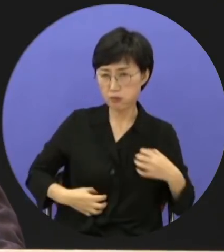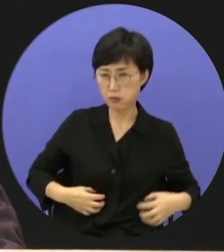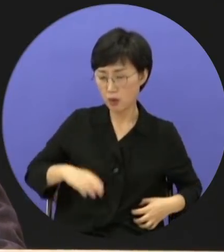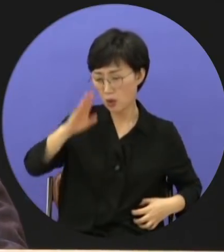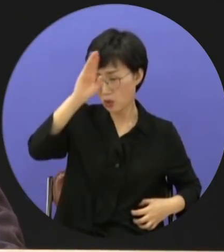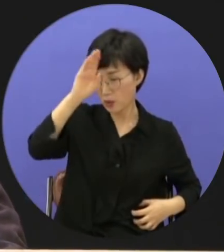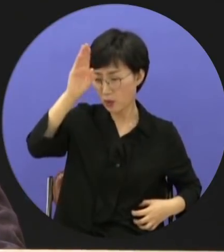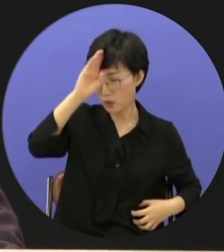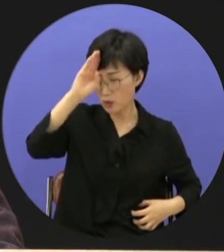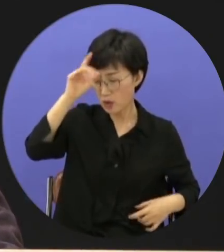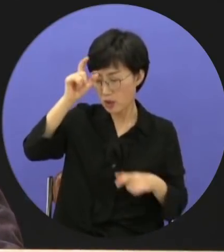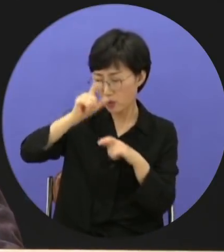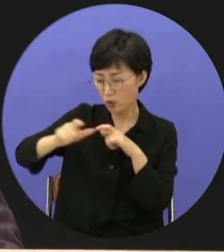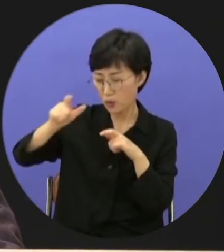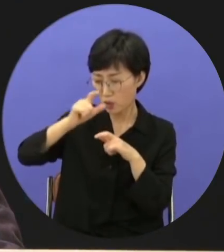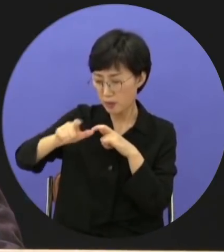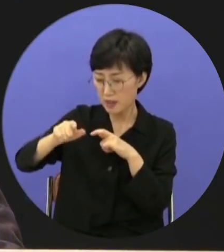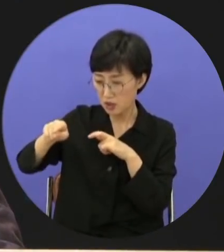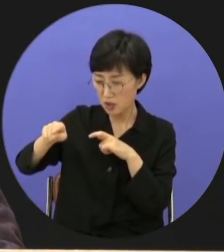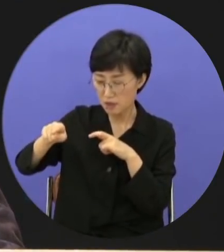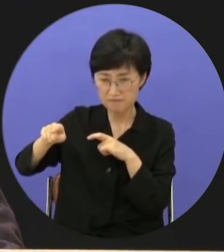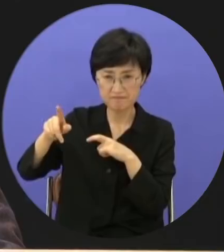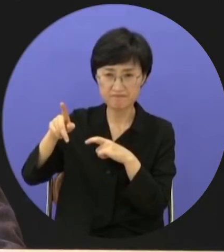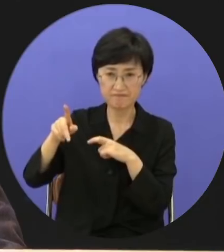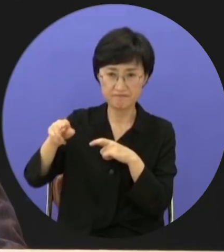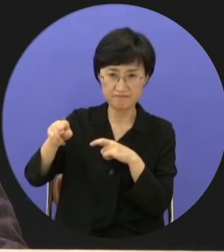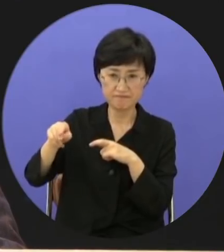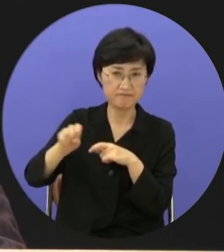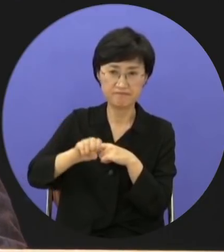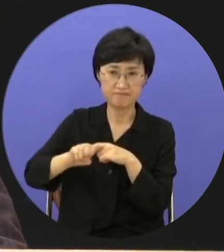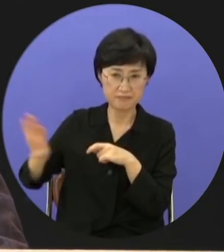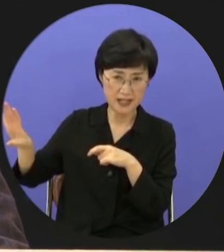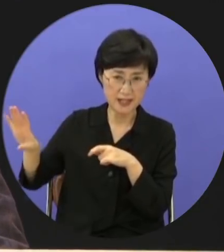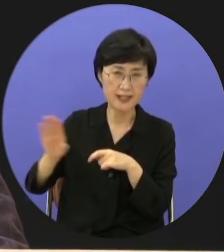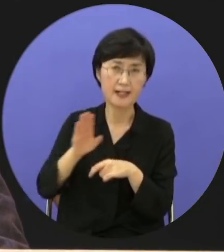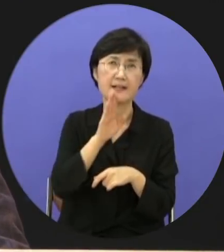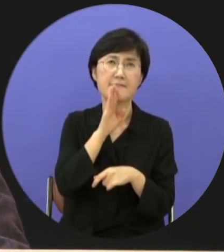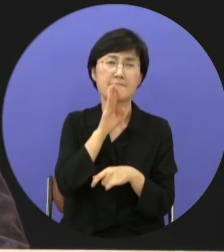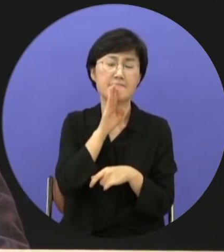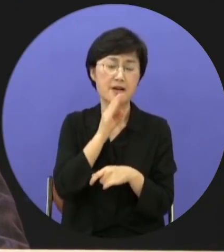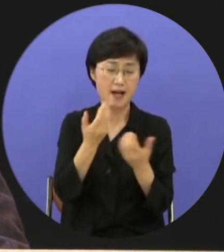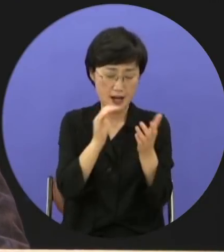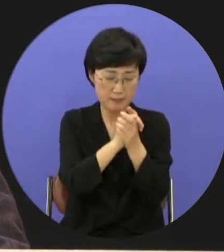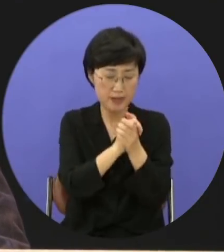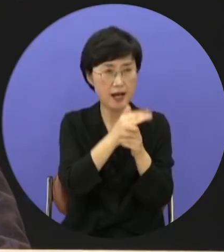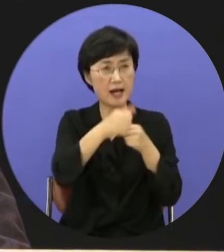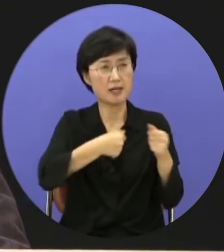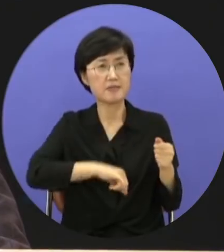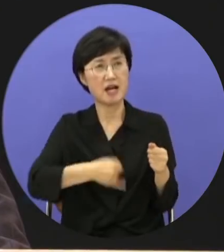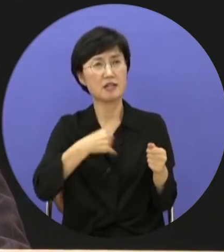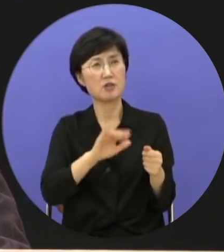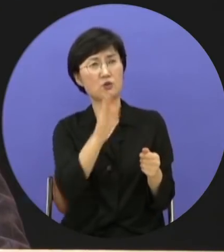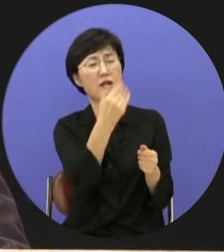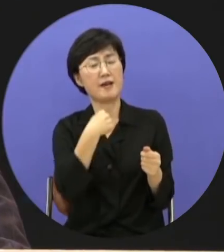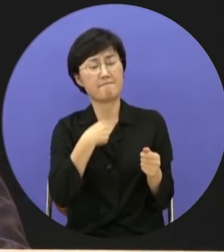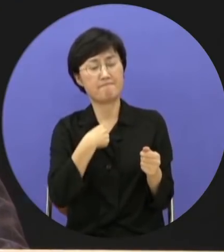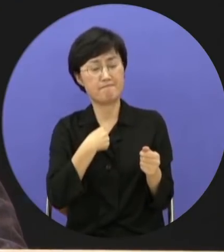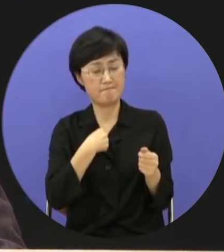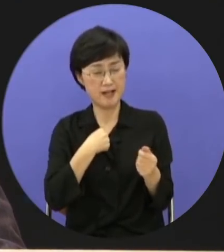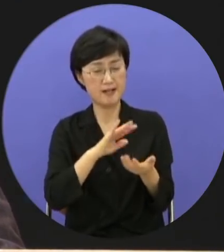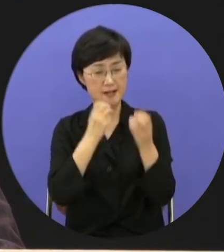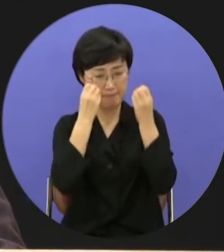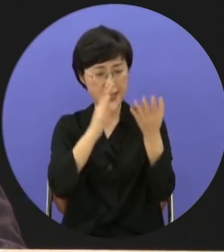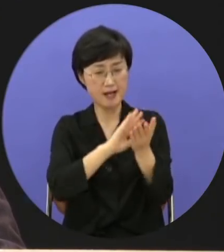하나님의 자녀가 된 능력의 축복을 받았다. And I used to grapple with all of my illnesses and sicknesses, but now I've become a child of God and now I'm a person of power.